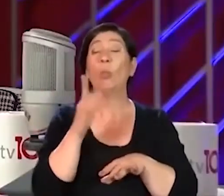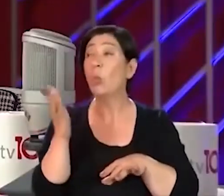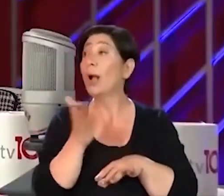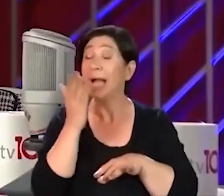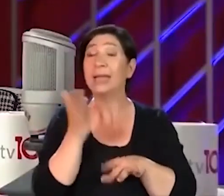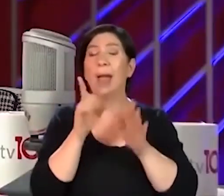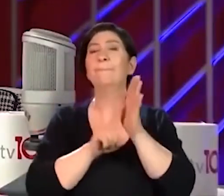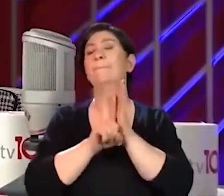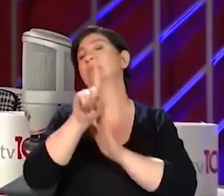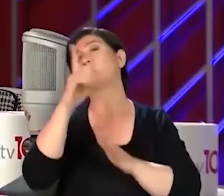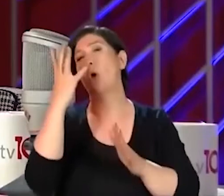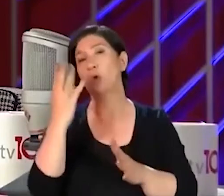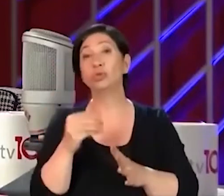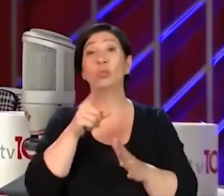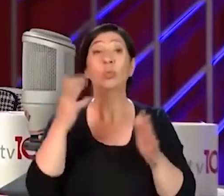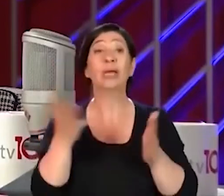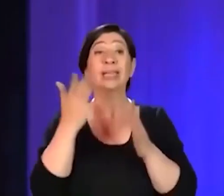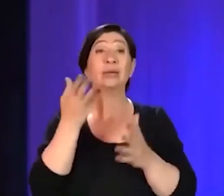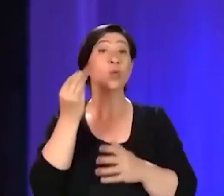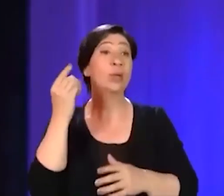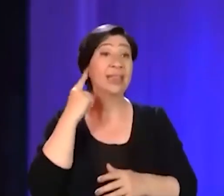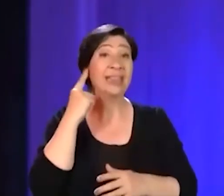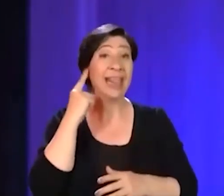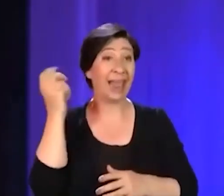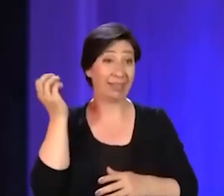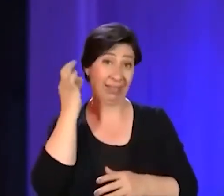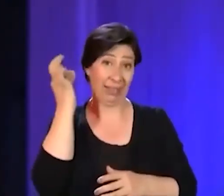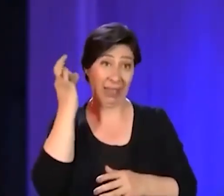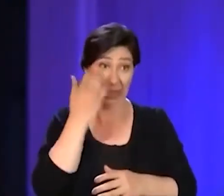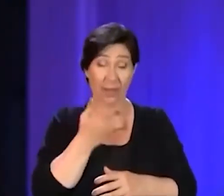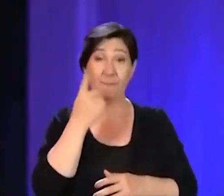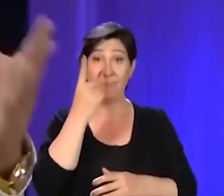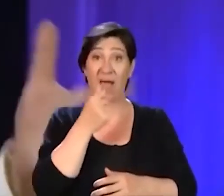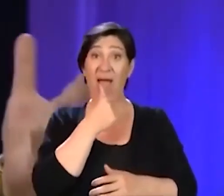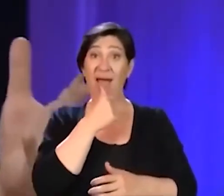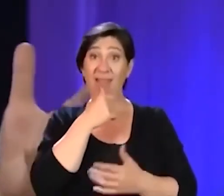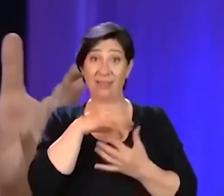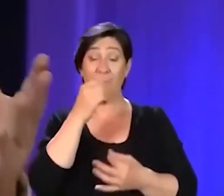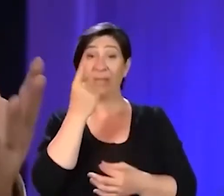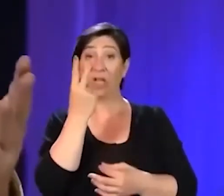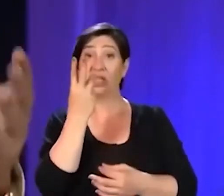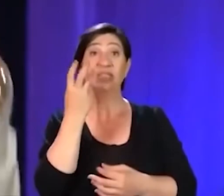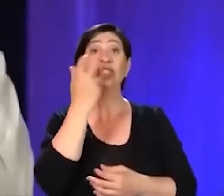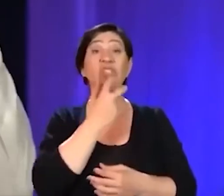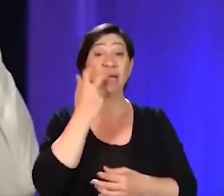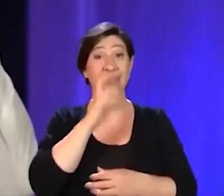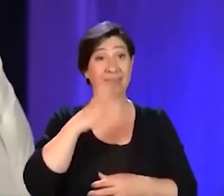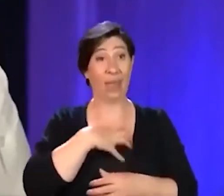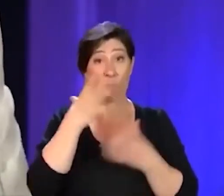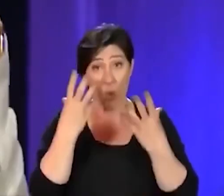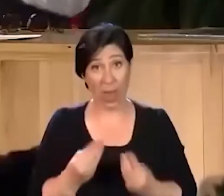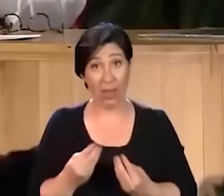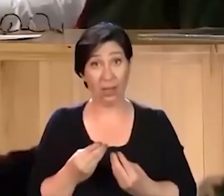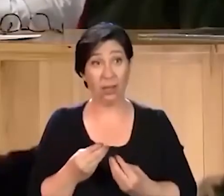başarılı olmuş ve bu kadar çok dinlenen bir bir ve birkaç tane şarkının sahibi olarak